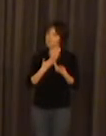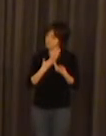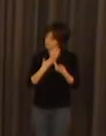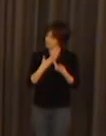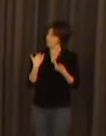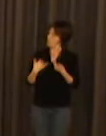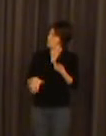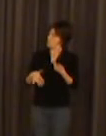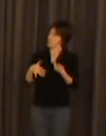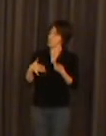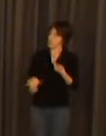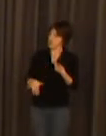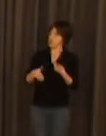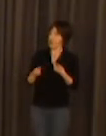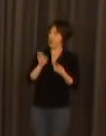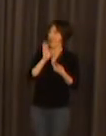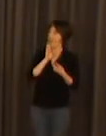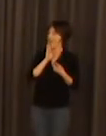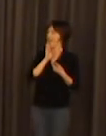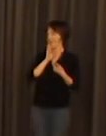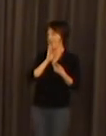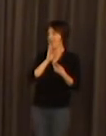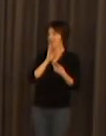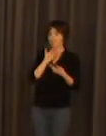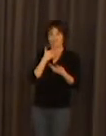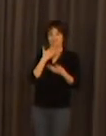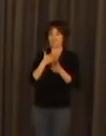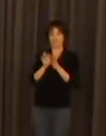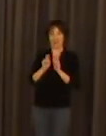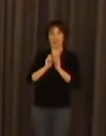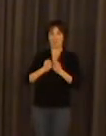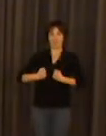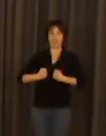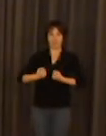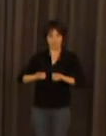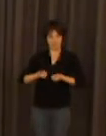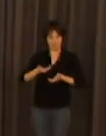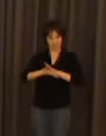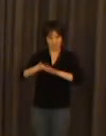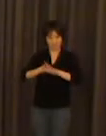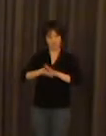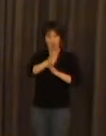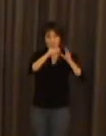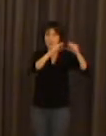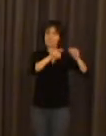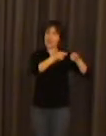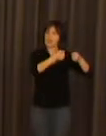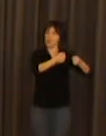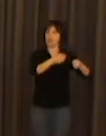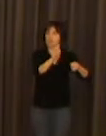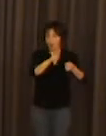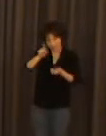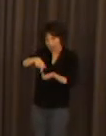doncs, on té aquesta dimensió i aquesta importància, no només per la universitat i per la